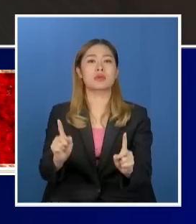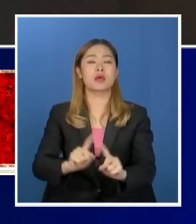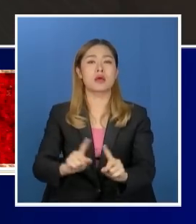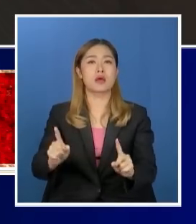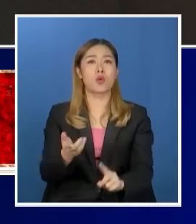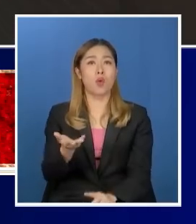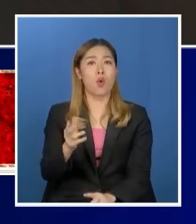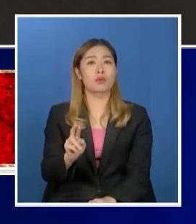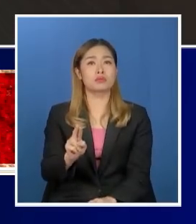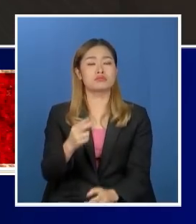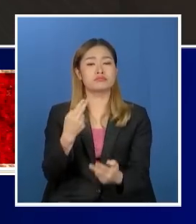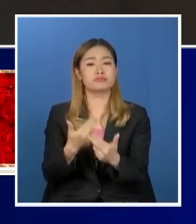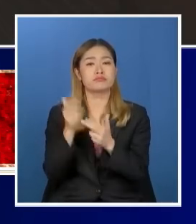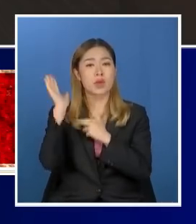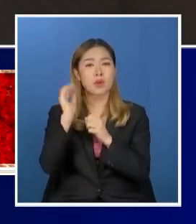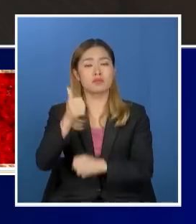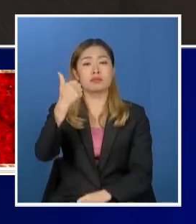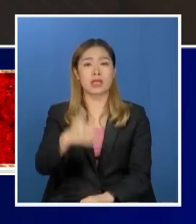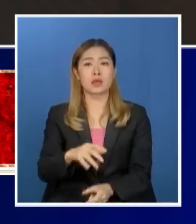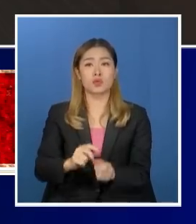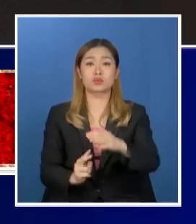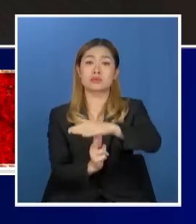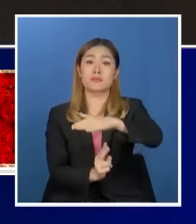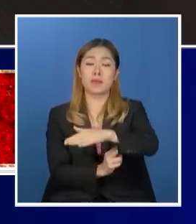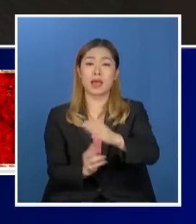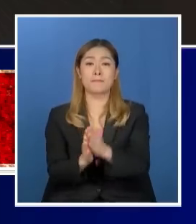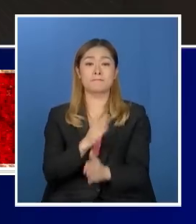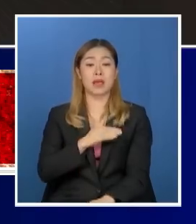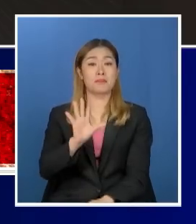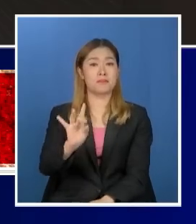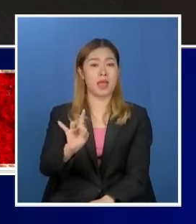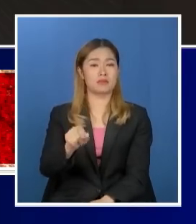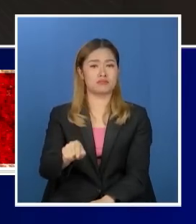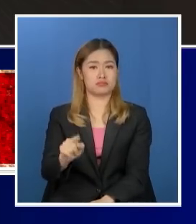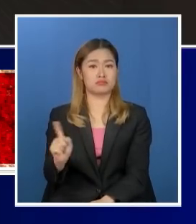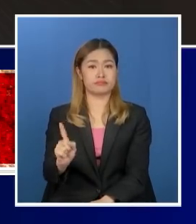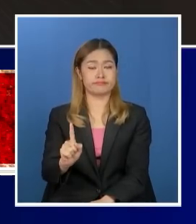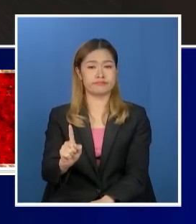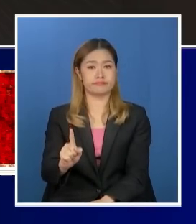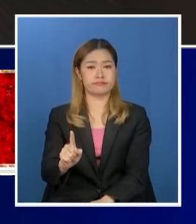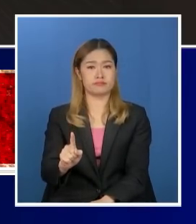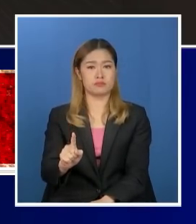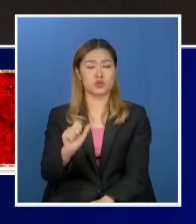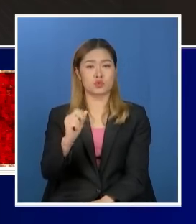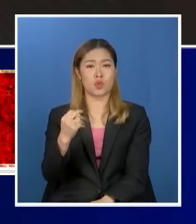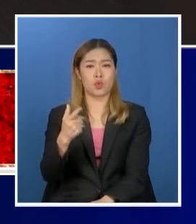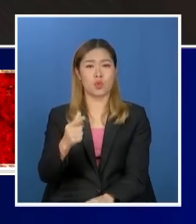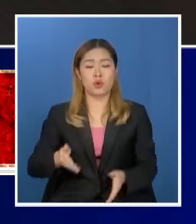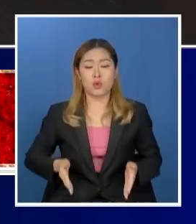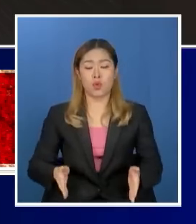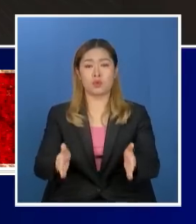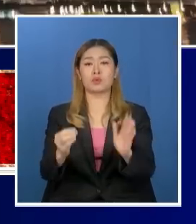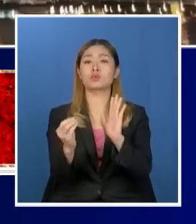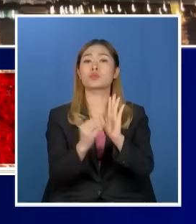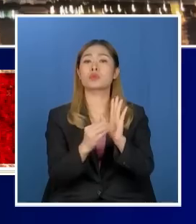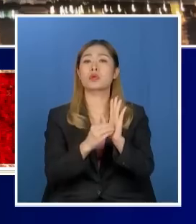ที่จะอนุญาตให้ใช้หาเสียงโดยเฉพาะตัวสะพานพระราม 8เนี่ยมันเป็นพื้นที่ของสำนักงานโยธาของ